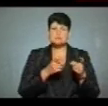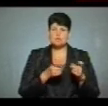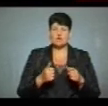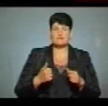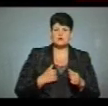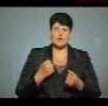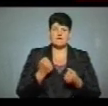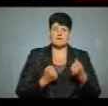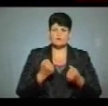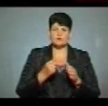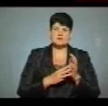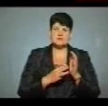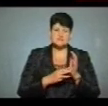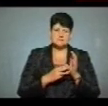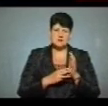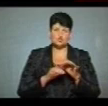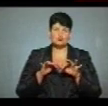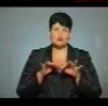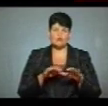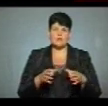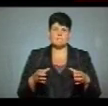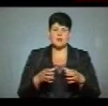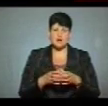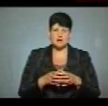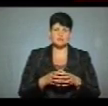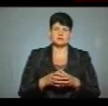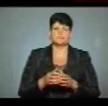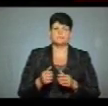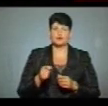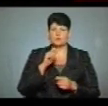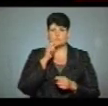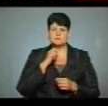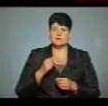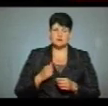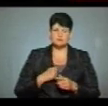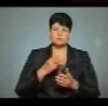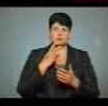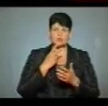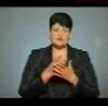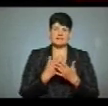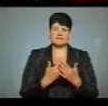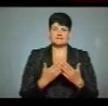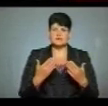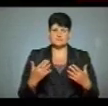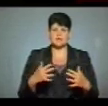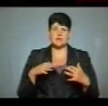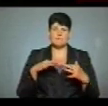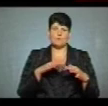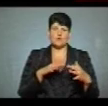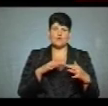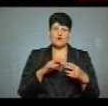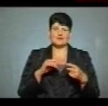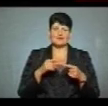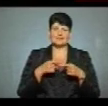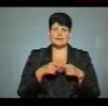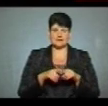авто 80-ї десантно-штурмової бригади Збройних сил України демонстрували на виставці бойової техніки в Тернополі. Це все